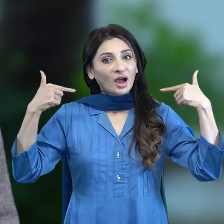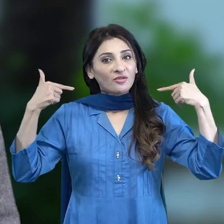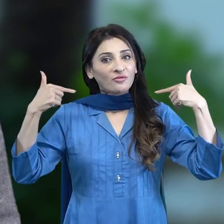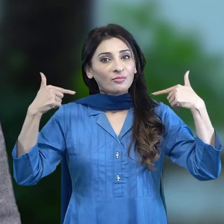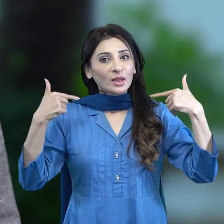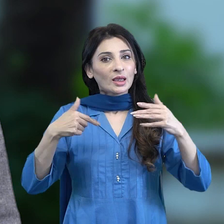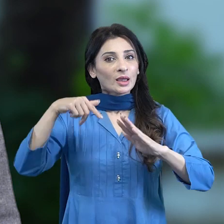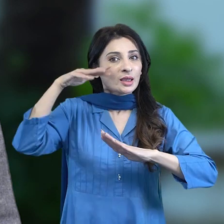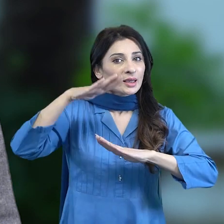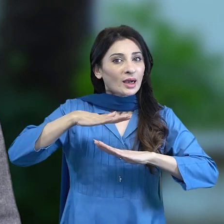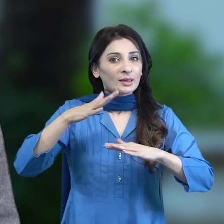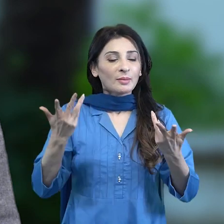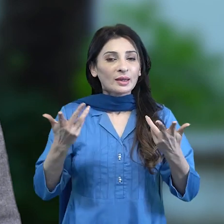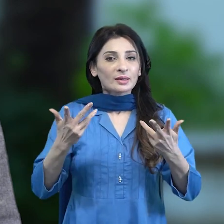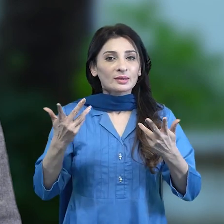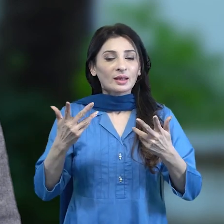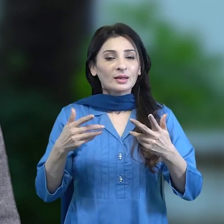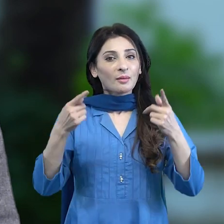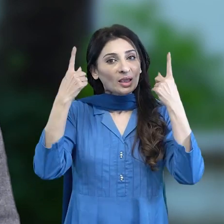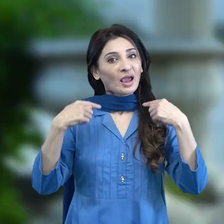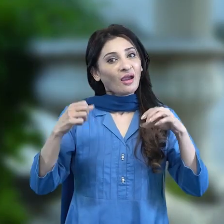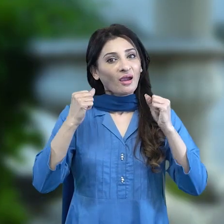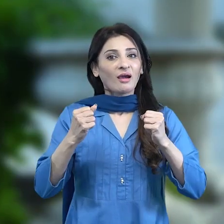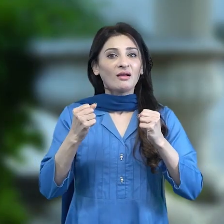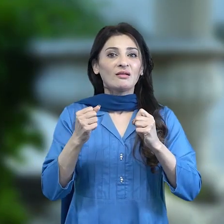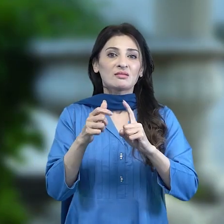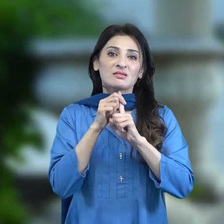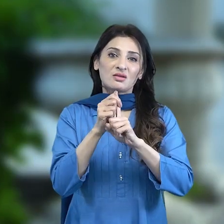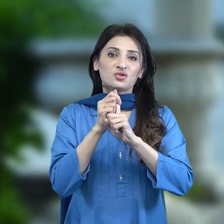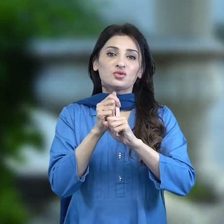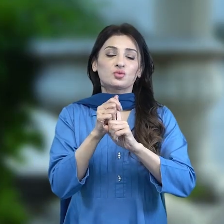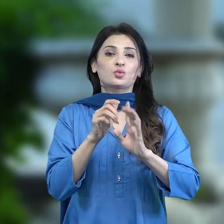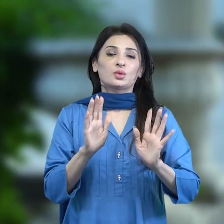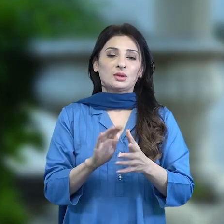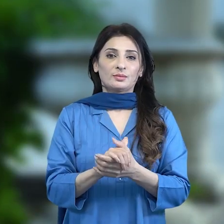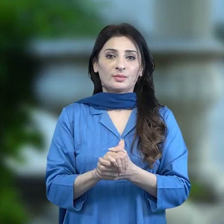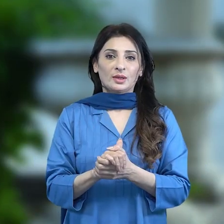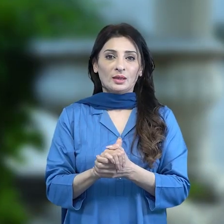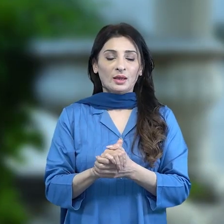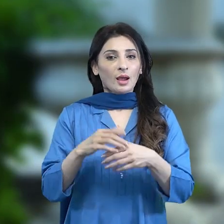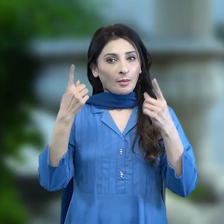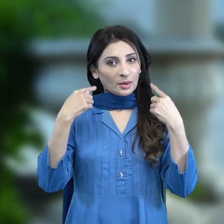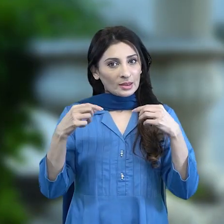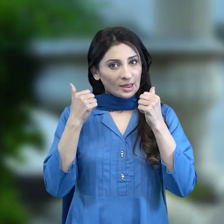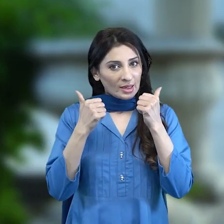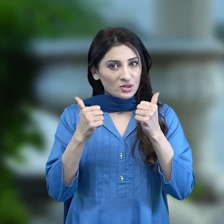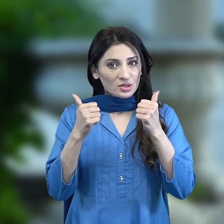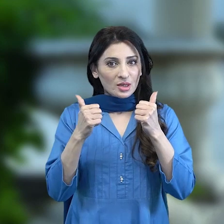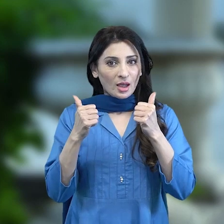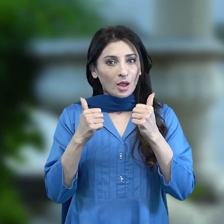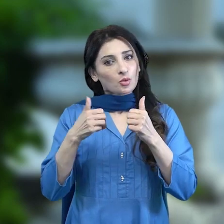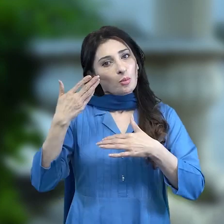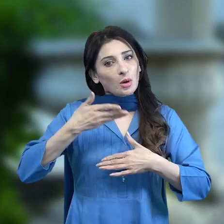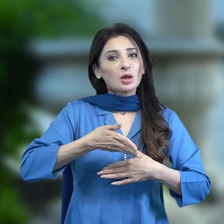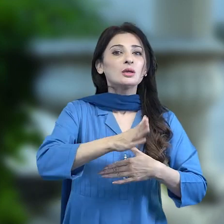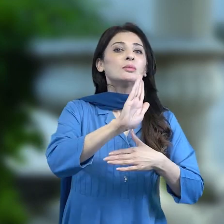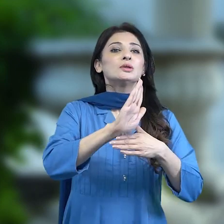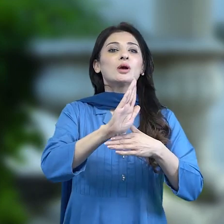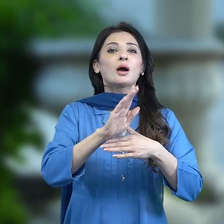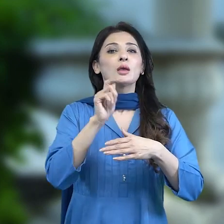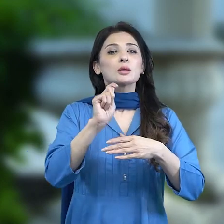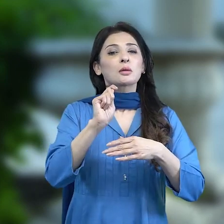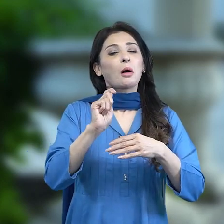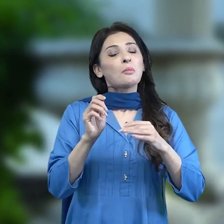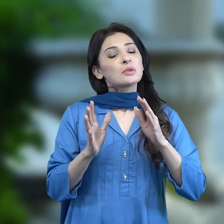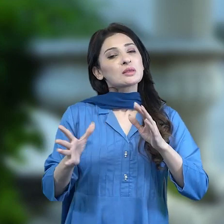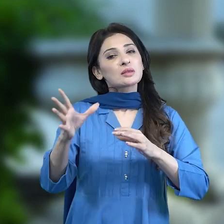सारी लाइफ़ को जो डिपेंड करता है वो आपकी हेल्थ है। अगर आपकी सेहत अच्छी है, यू कैन डू एनीथिंग, किसी भी आप फ़ील्ड में